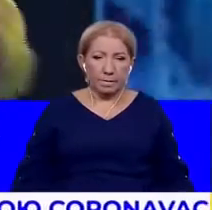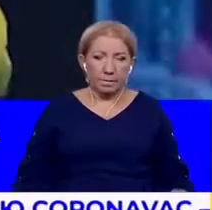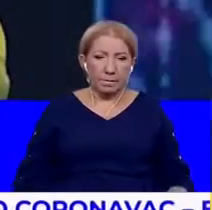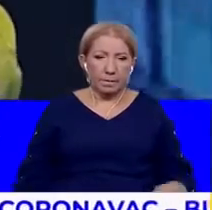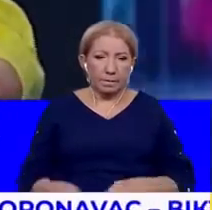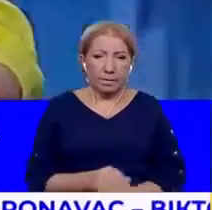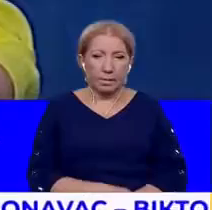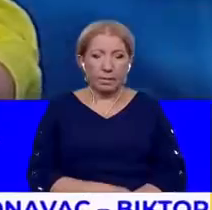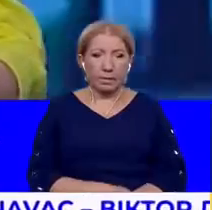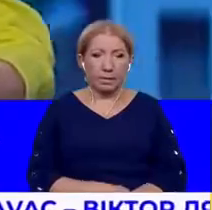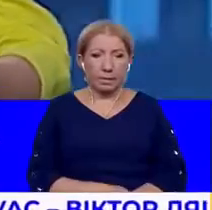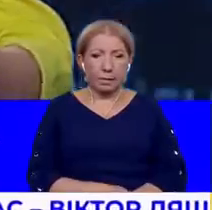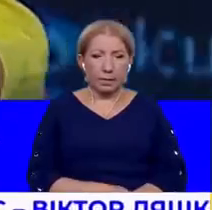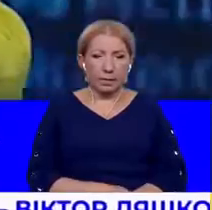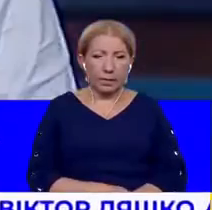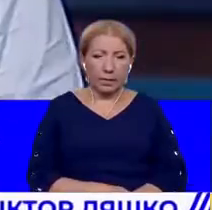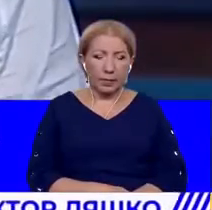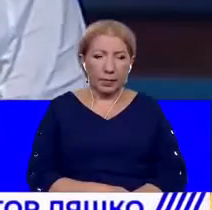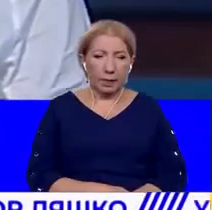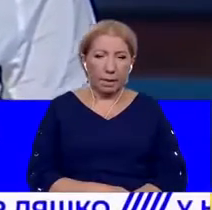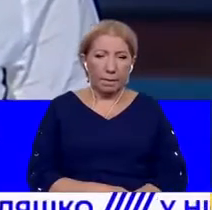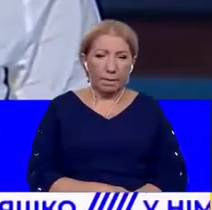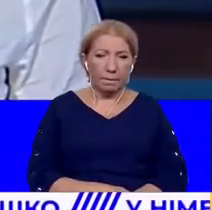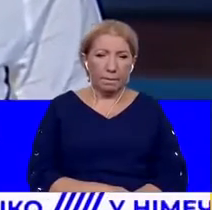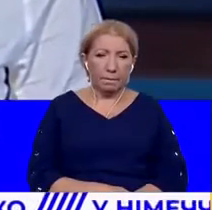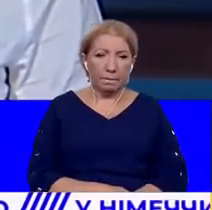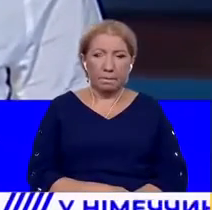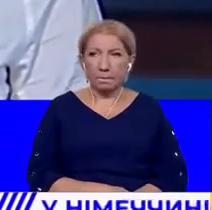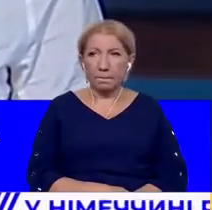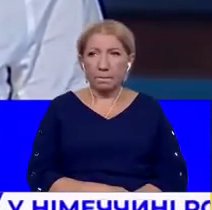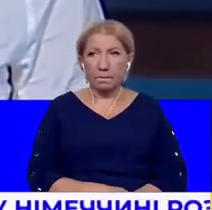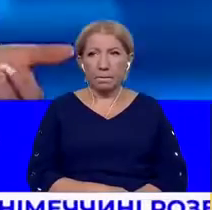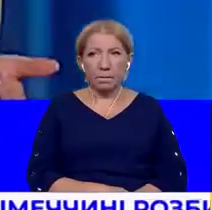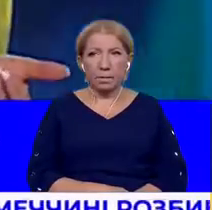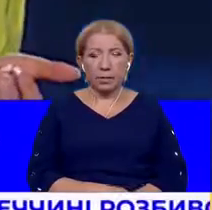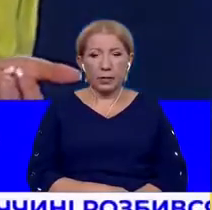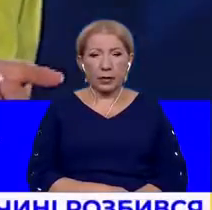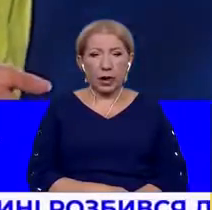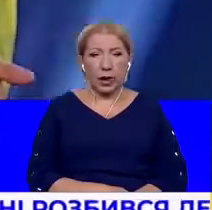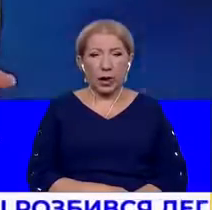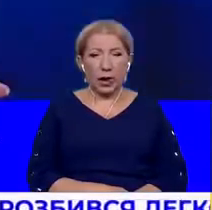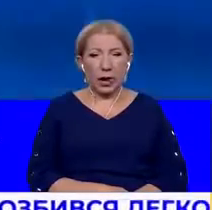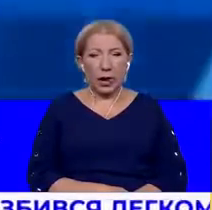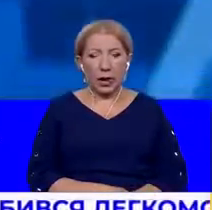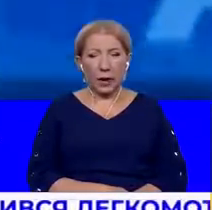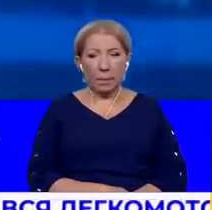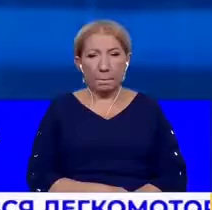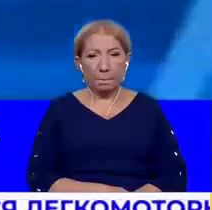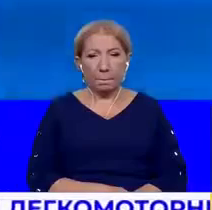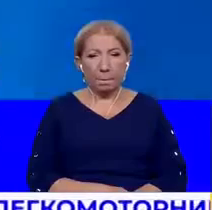сказав і про вирубку тих самих лісів, і про забудову, і про те, про озера, так, зокрема,